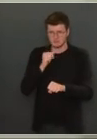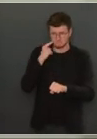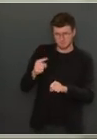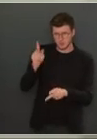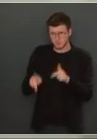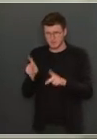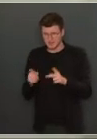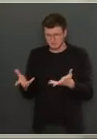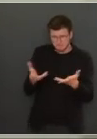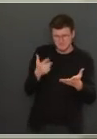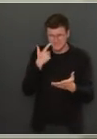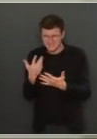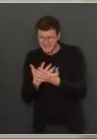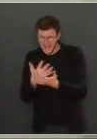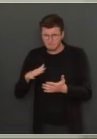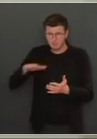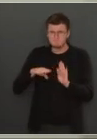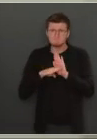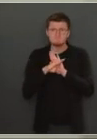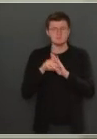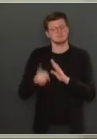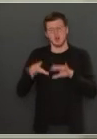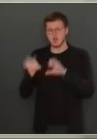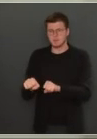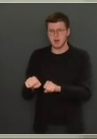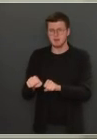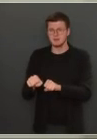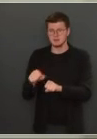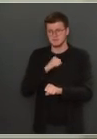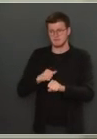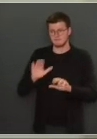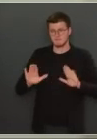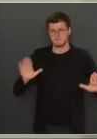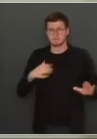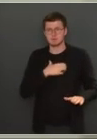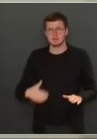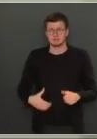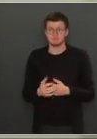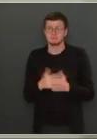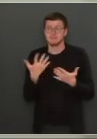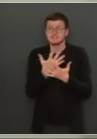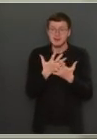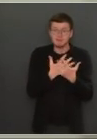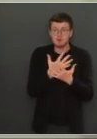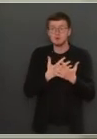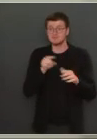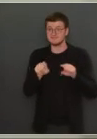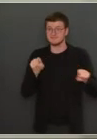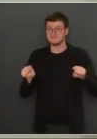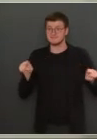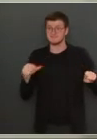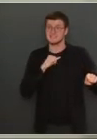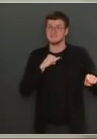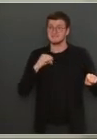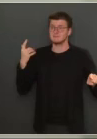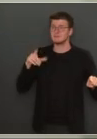de epidemiologische situatie verslechtert. De epidemiologische data krijgen ze van de regionale